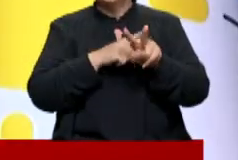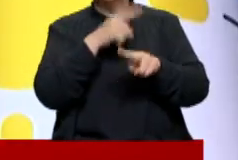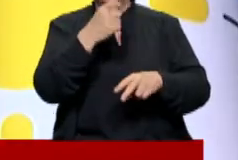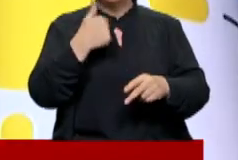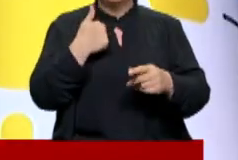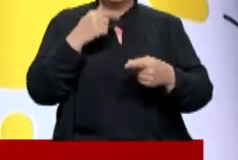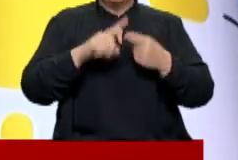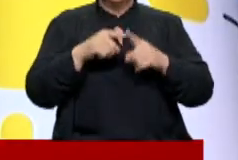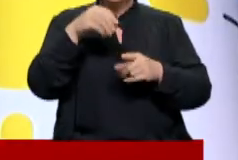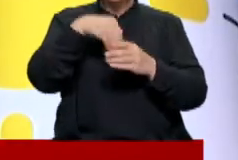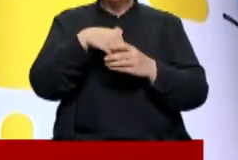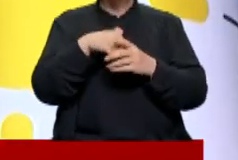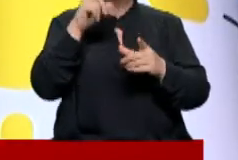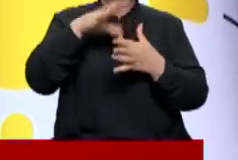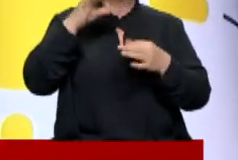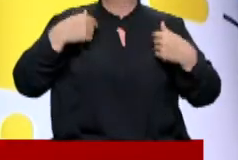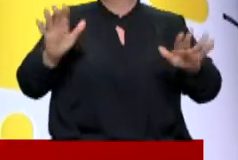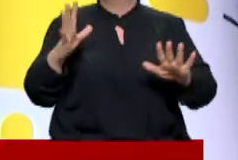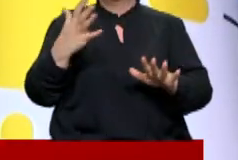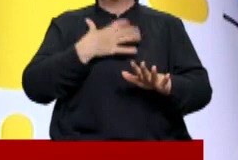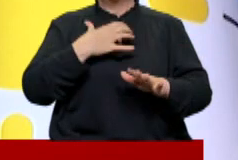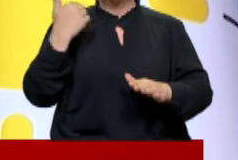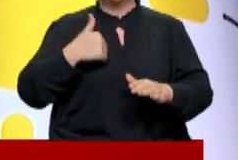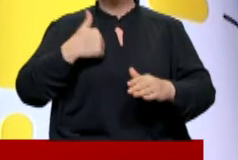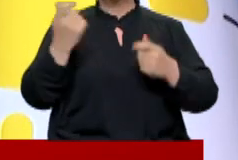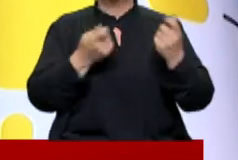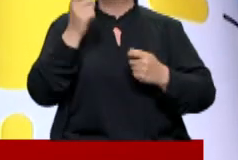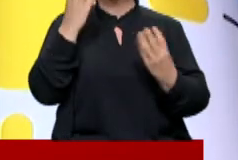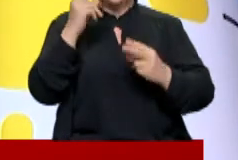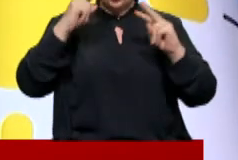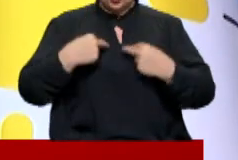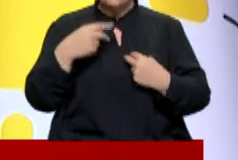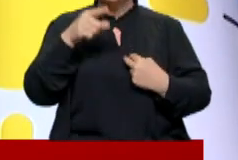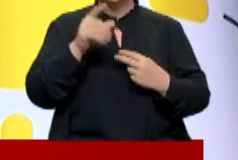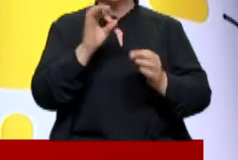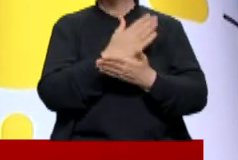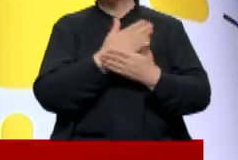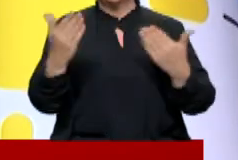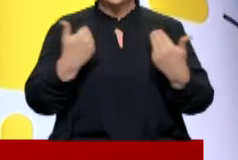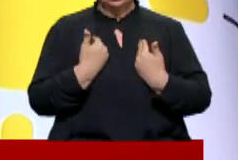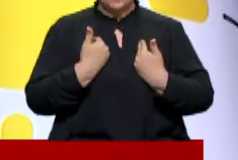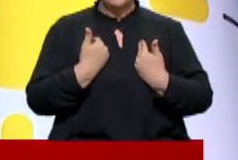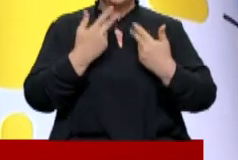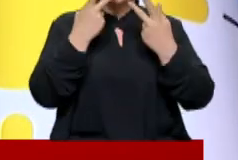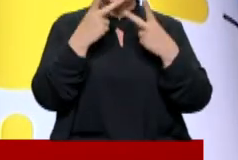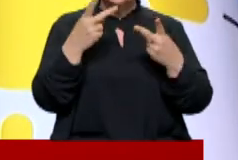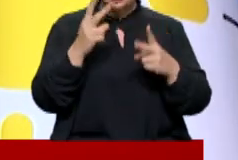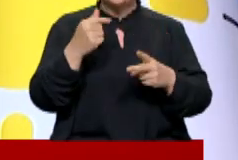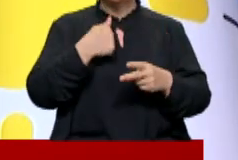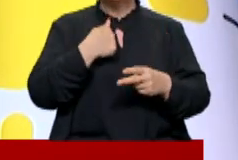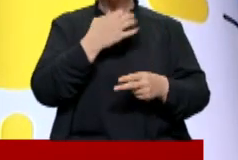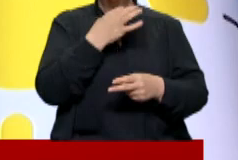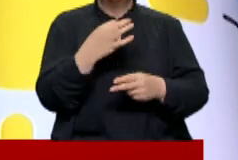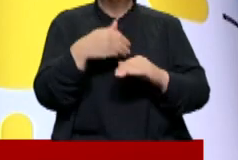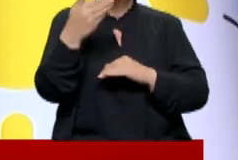Ben siyasetin içinde bir insan değilim. Kendimi kamu görevlisi olarak görüyorum. Bu şekilde de devam edeceğim. Açıklamalar benim